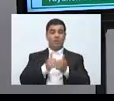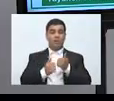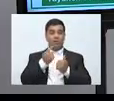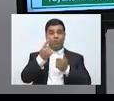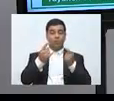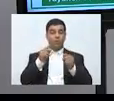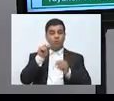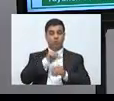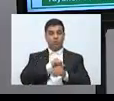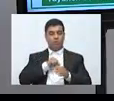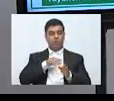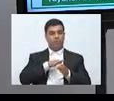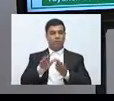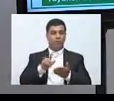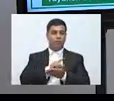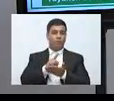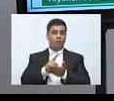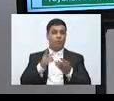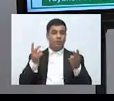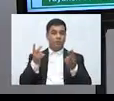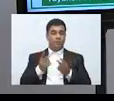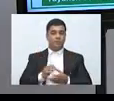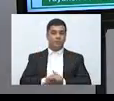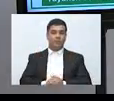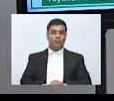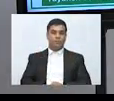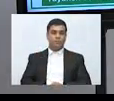оқучы мұстақыл бажарады.